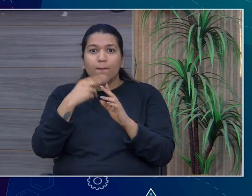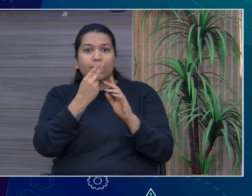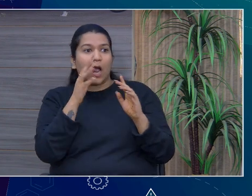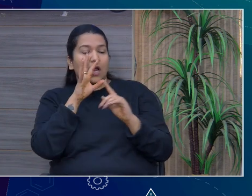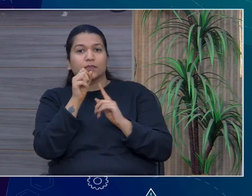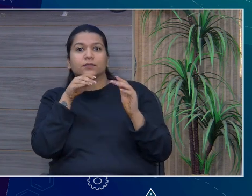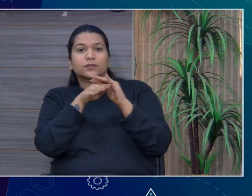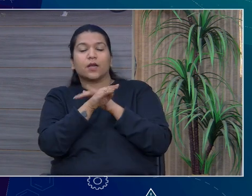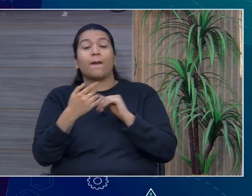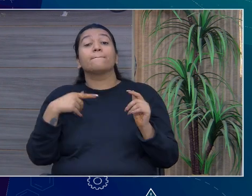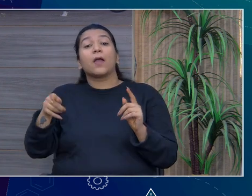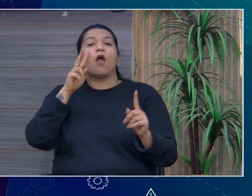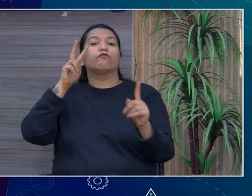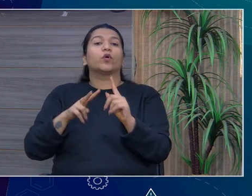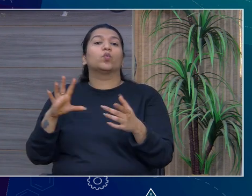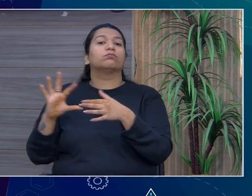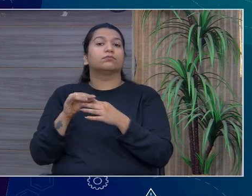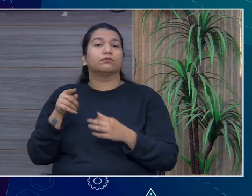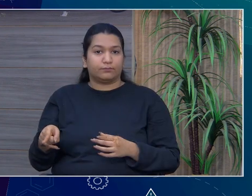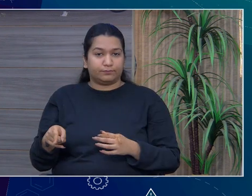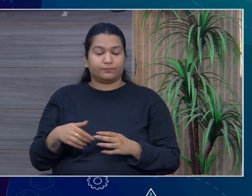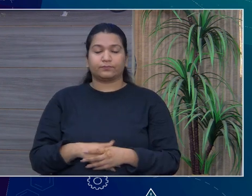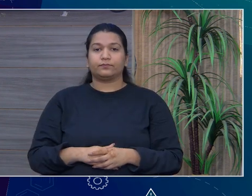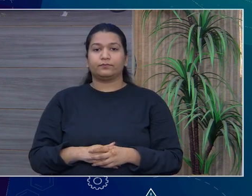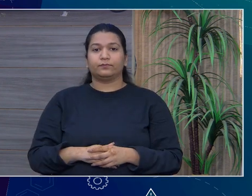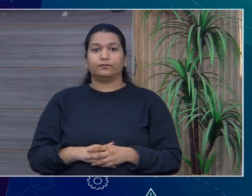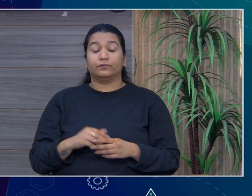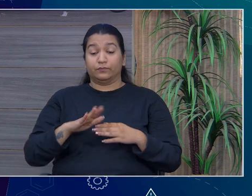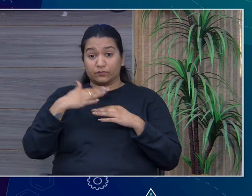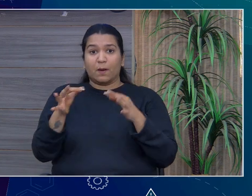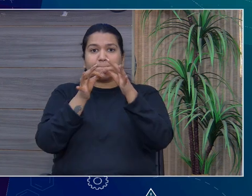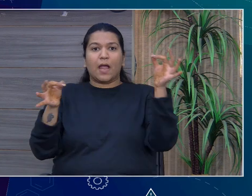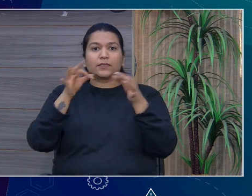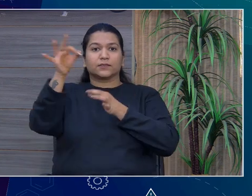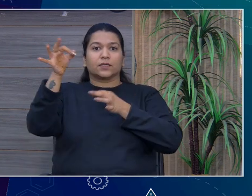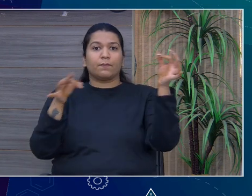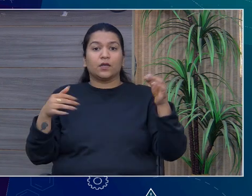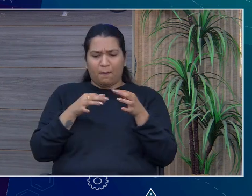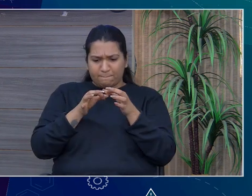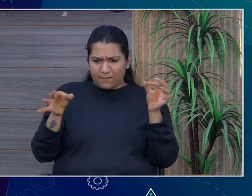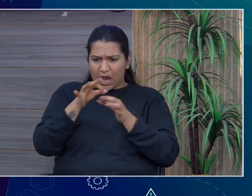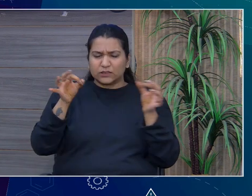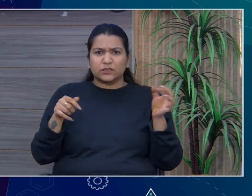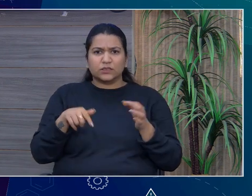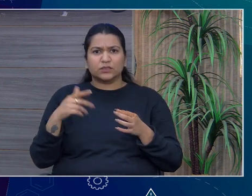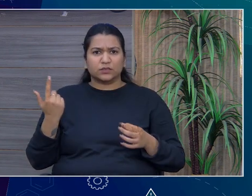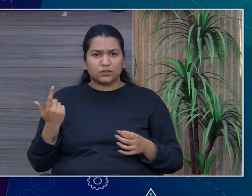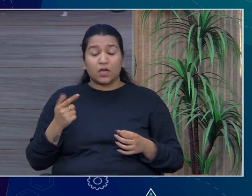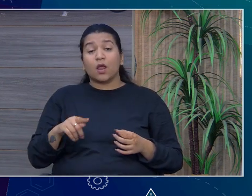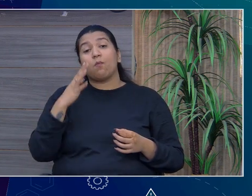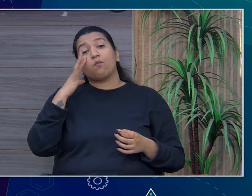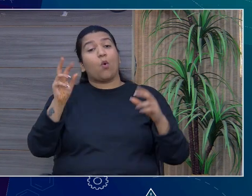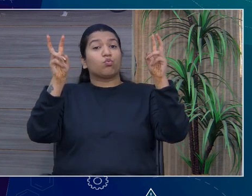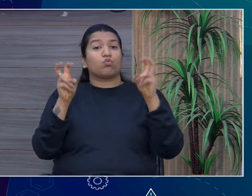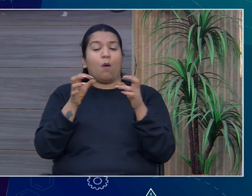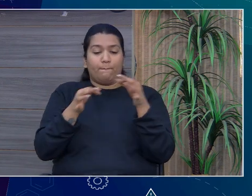हैं प्रस्पेक्टिव के अंदर आ जाती है। इसके बाद सर मैं बात करूँगी मेजरमेंट की। मेजरमेंट एक बहुत ही इंपॉर्टेंट टॉपिक है किसी